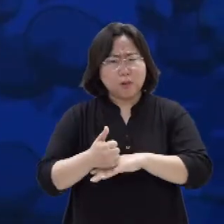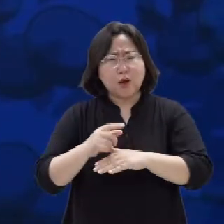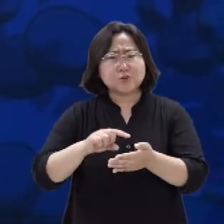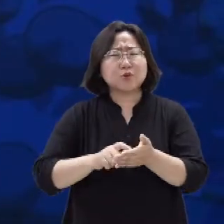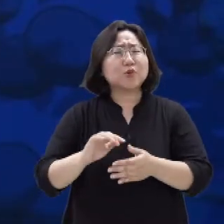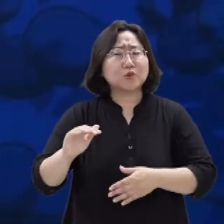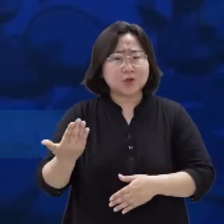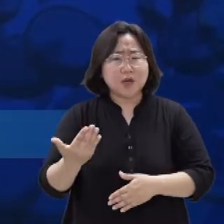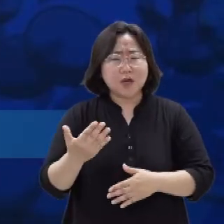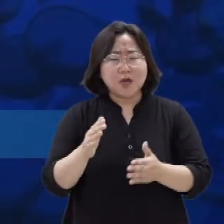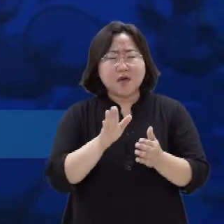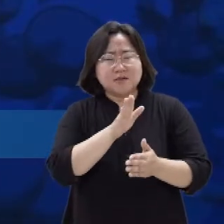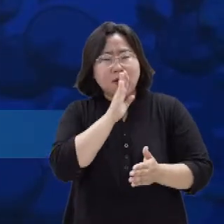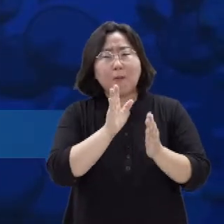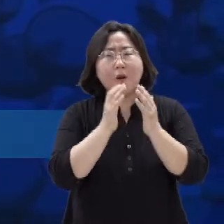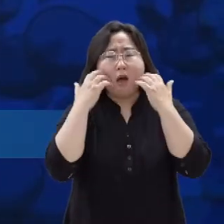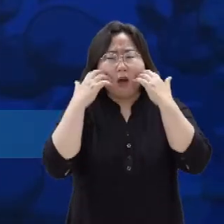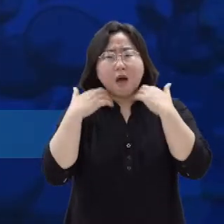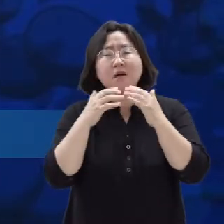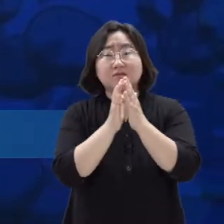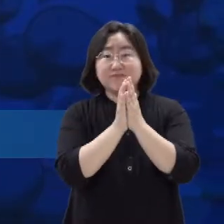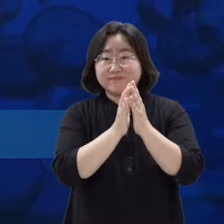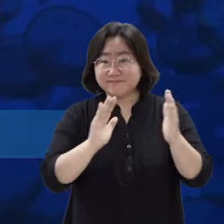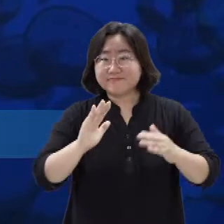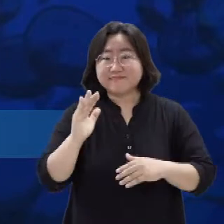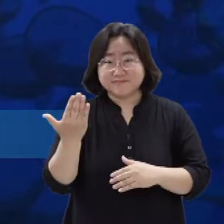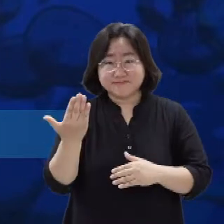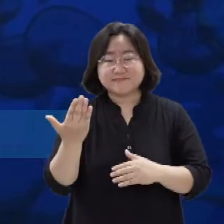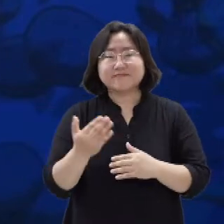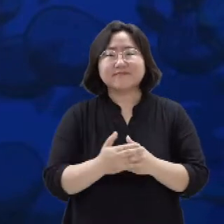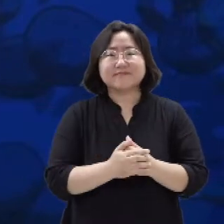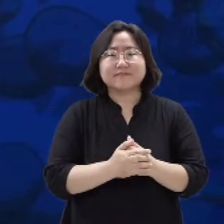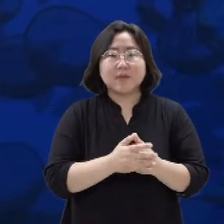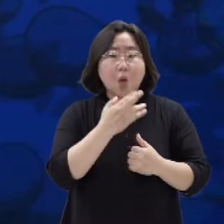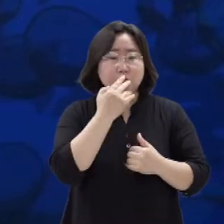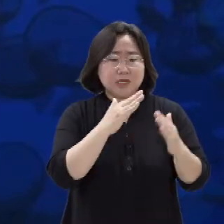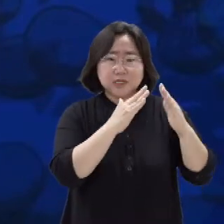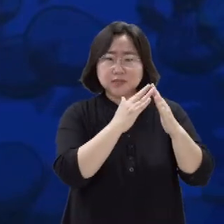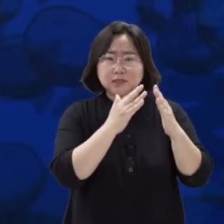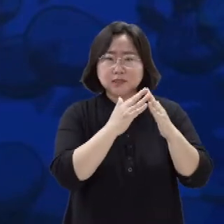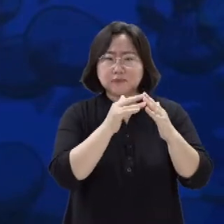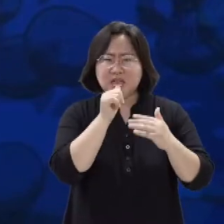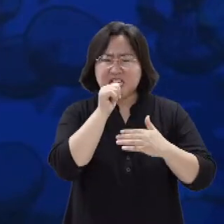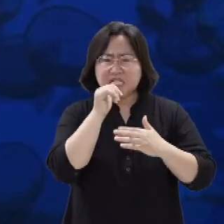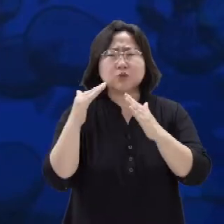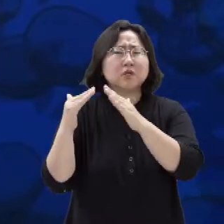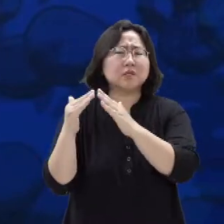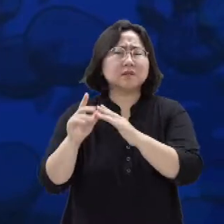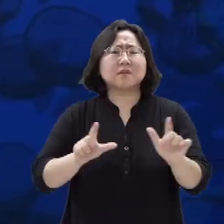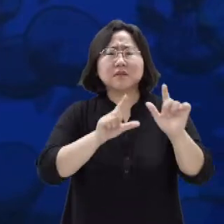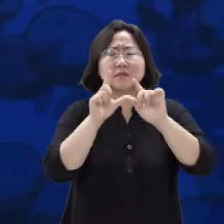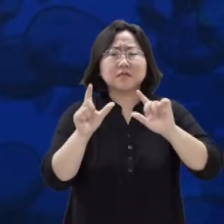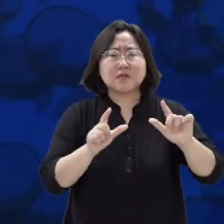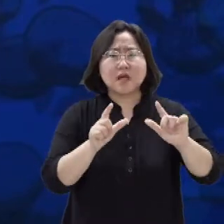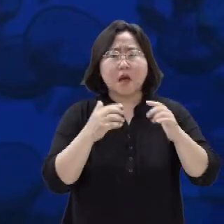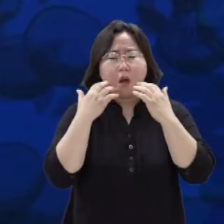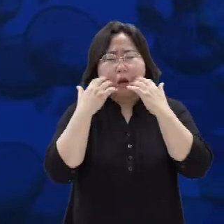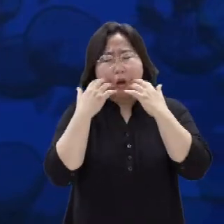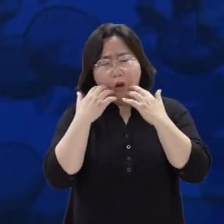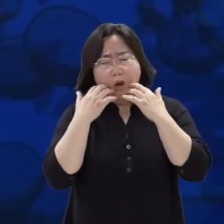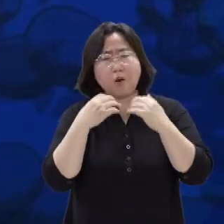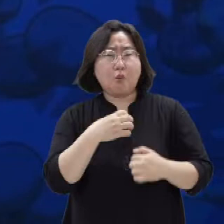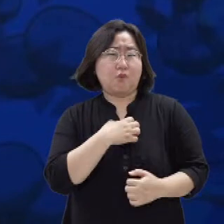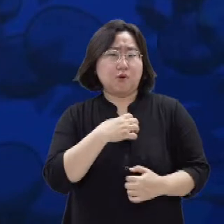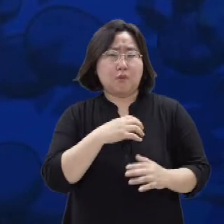기상캐스터 이제 본격적인 무더위가 시작될 텐데요. 비닐하우스나 컨테이너에서 생활하는 폭염에